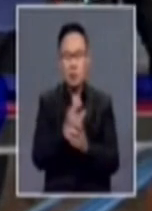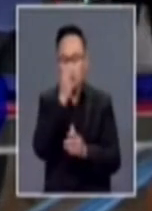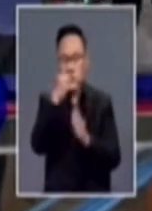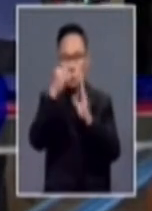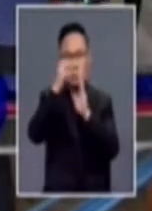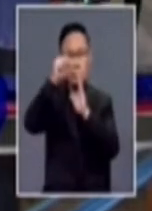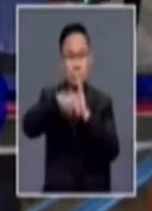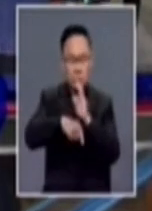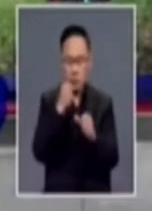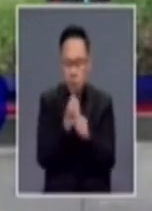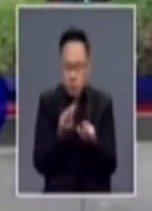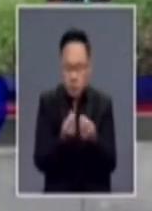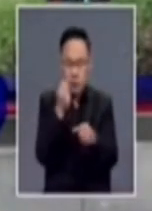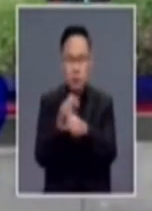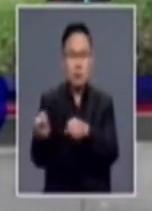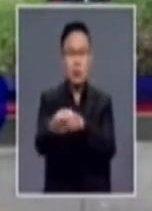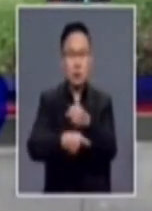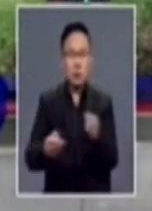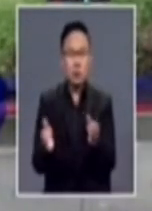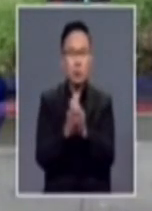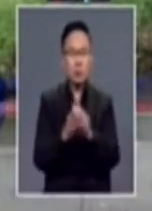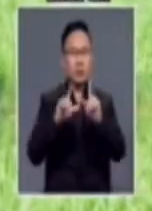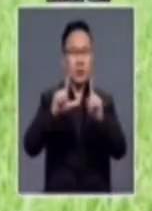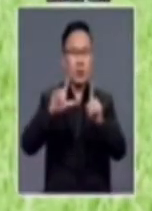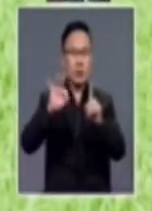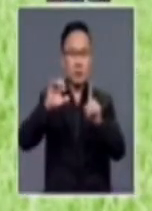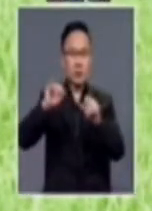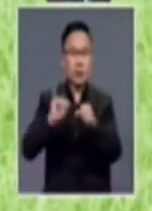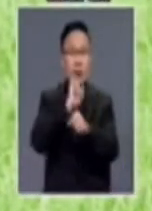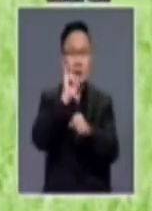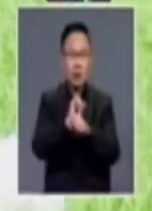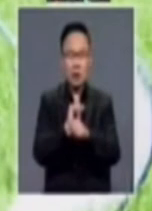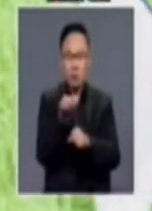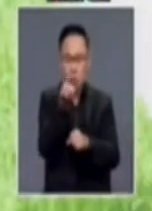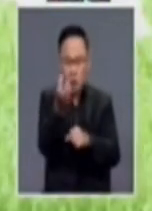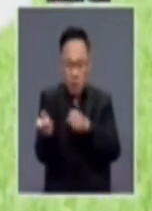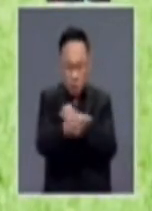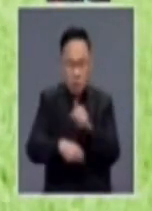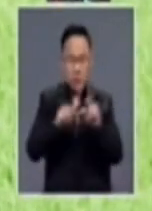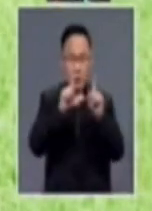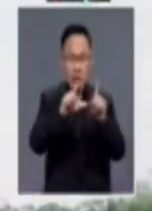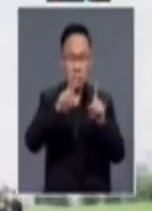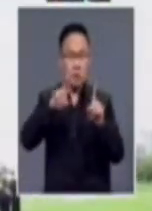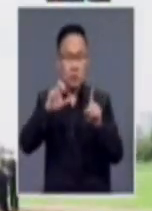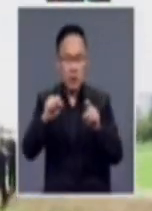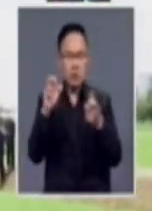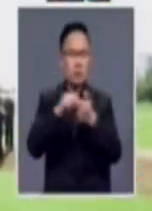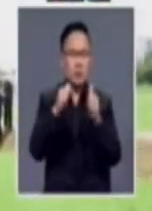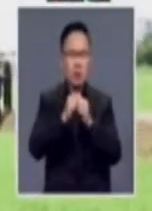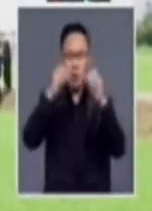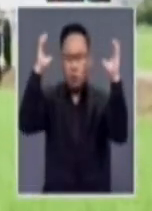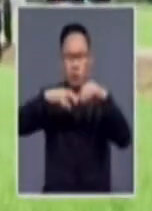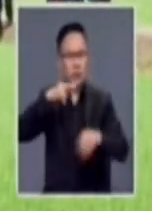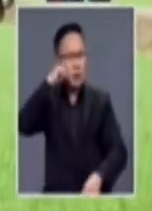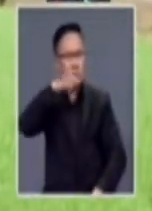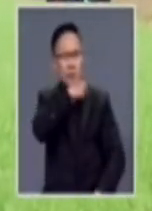รีมีพื้นที่การเกษตรกรรมกว่า1,900,000ไร่เป็นพื้นที่ปลูกข้าวกว่า1,200,000ไร่แต่ประสบปัญหาฝนไม่ตกตาม